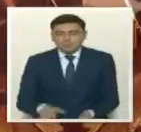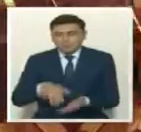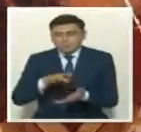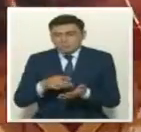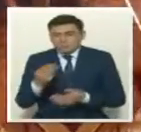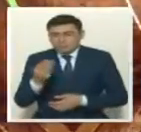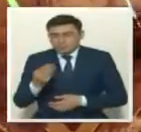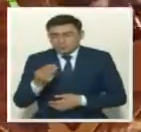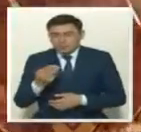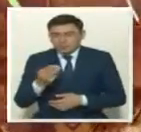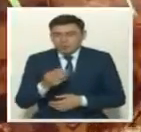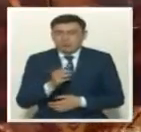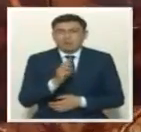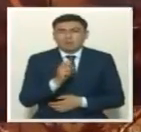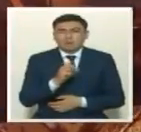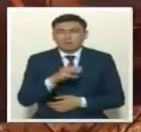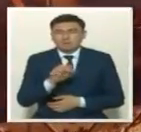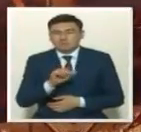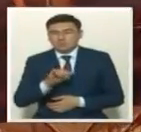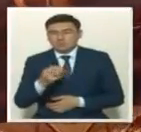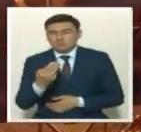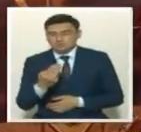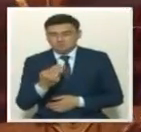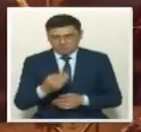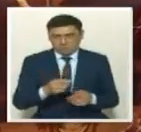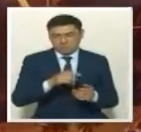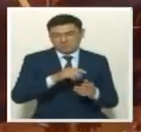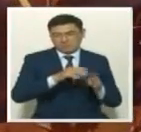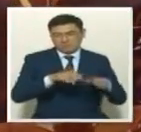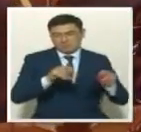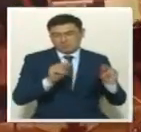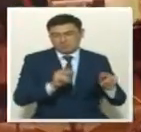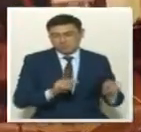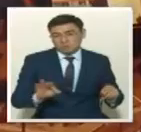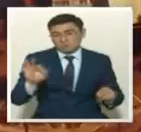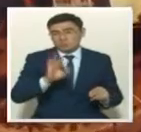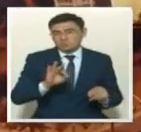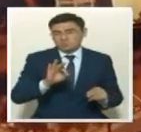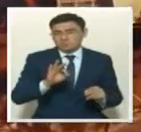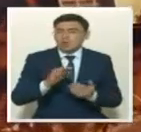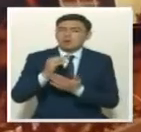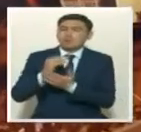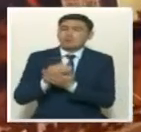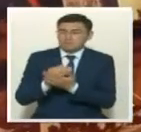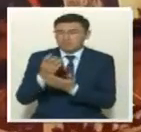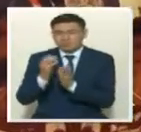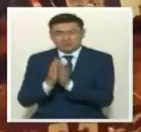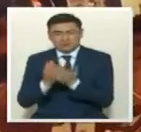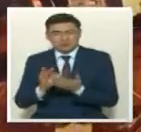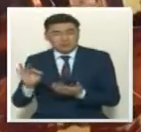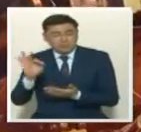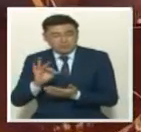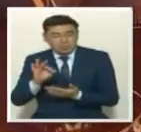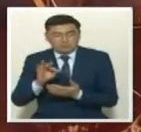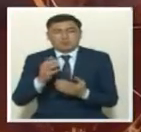Ақтауда бастауыш білім беру тәжірибе мен инновация тақырымда форум өтті. Басқосуда оқу бағдарламалары, оқулықтар жайы және қауымдастық құру